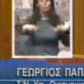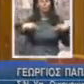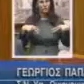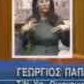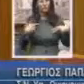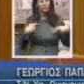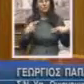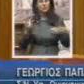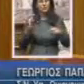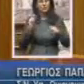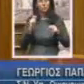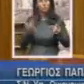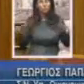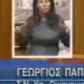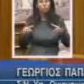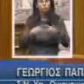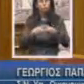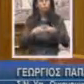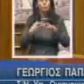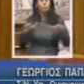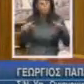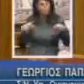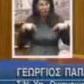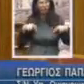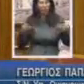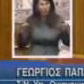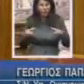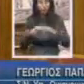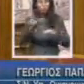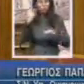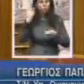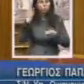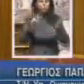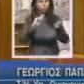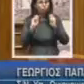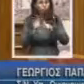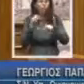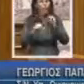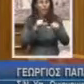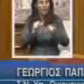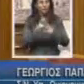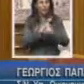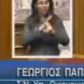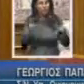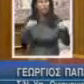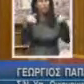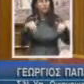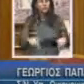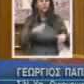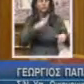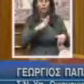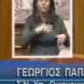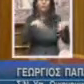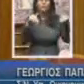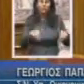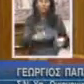που συντάσσεται σε ένα πρόγραμμα τομών και αλλαγών. Με αρχές στη διαφάνεια, το σεβασμό στον πολίτη, στα χρήματα